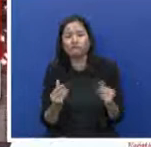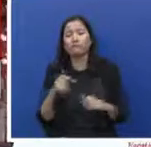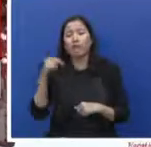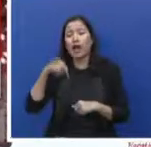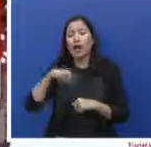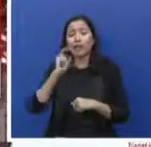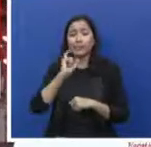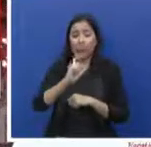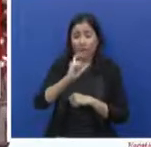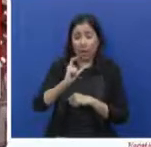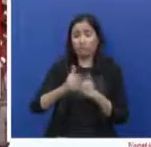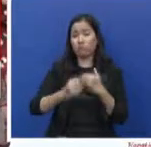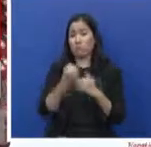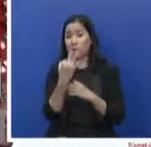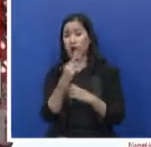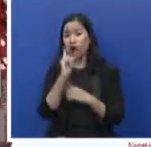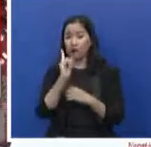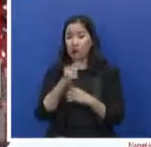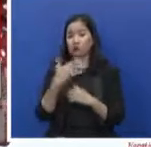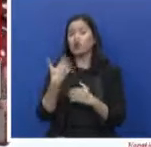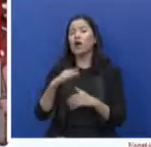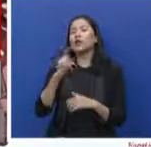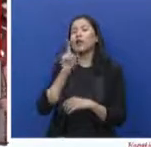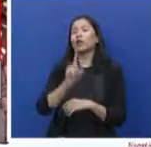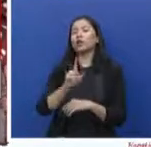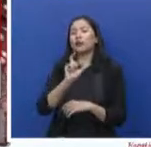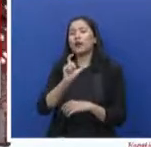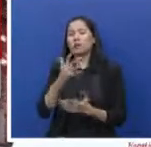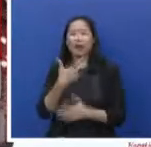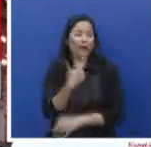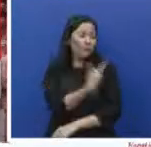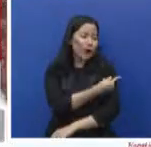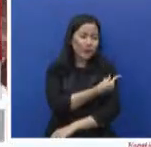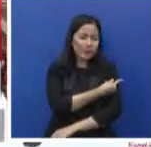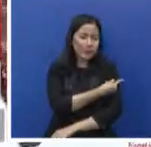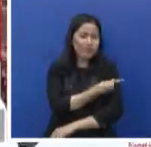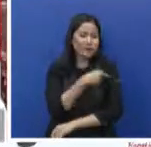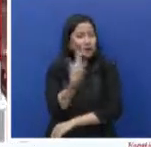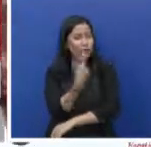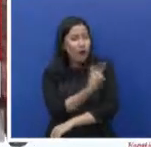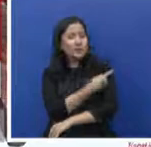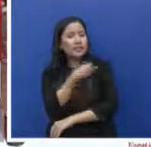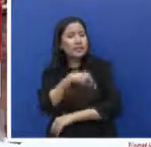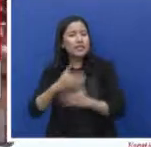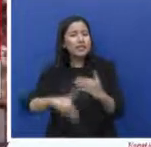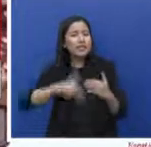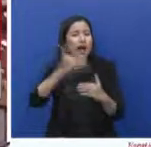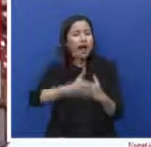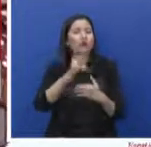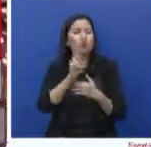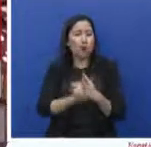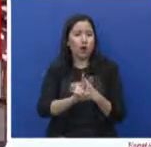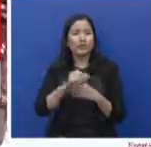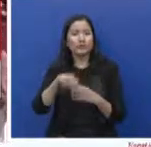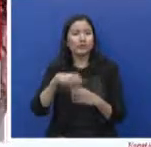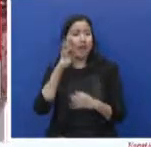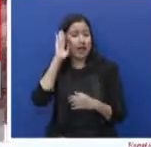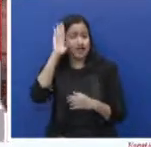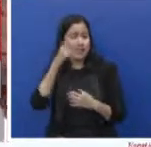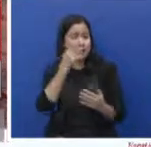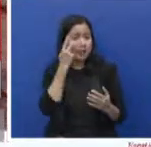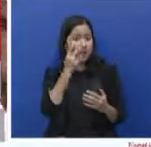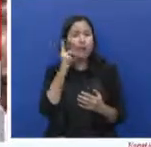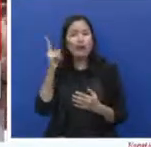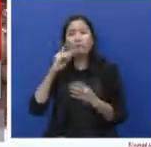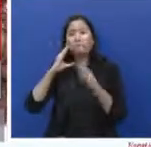beberapa langkah-langkah sudah ditempuh, salah satu yang terkini adalah dengan vaksinasi yang sudah memasuki tahap kedua. Dan nanti saya akan ajak Anda untuk